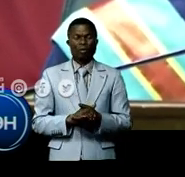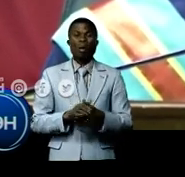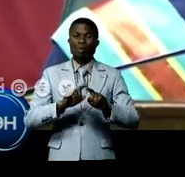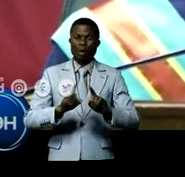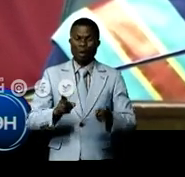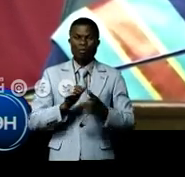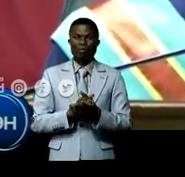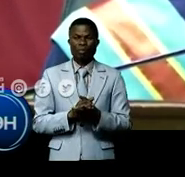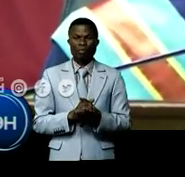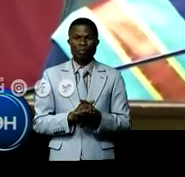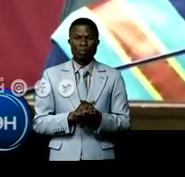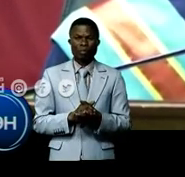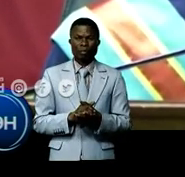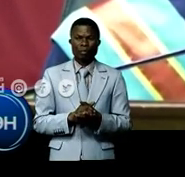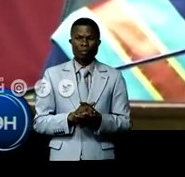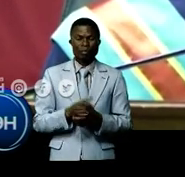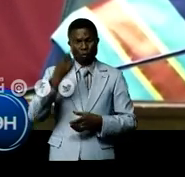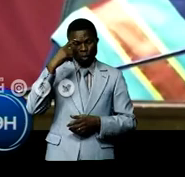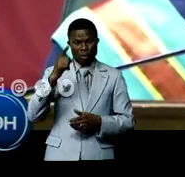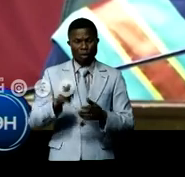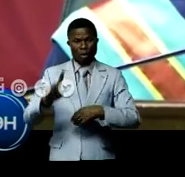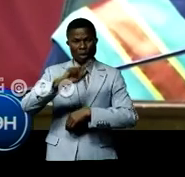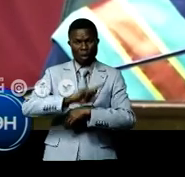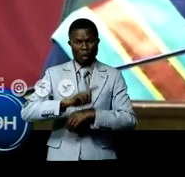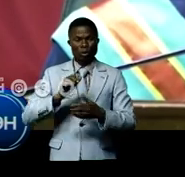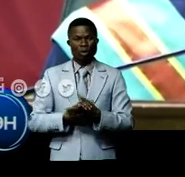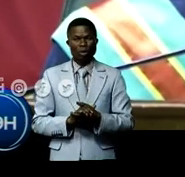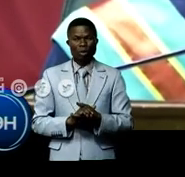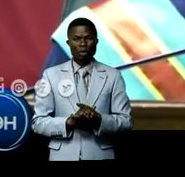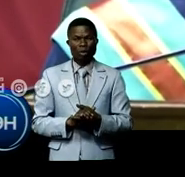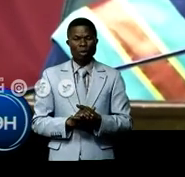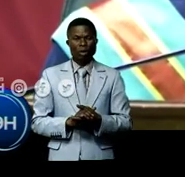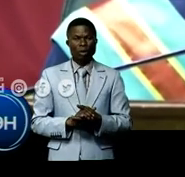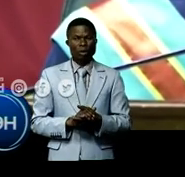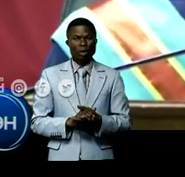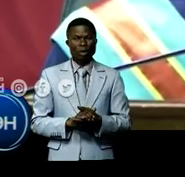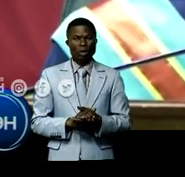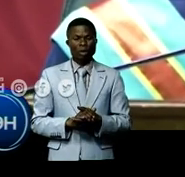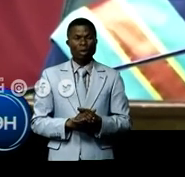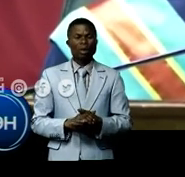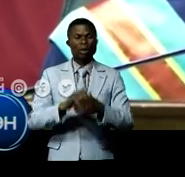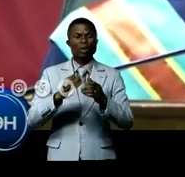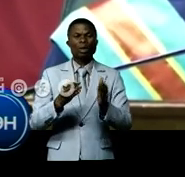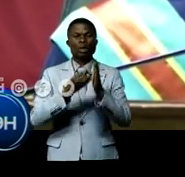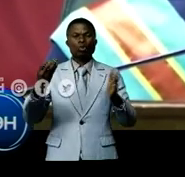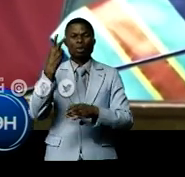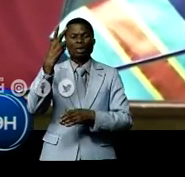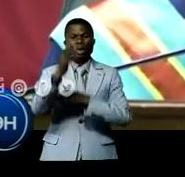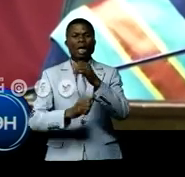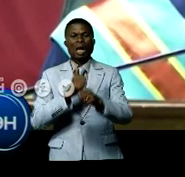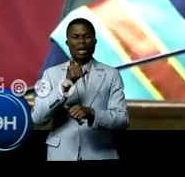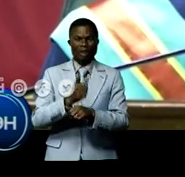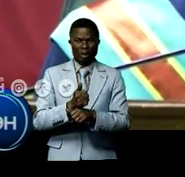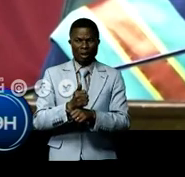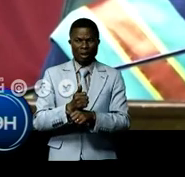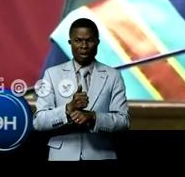ailleurs, à l'occasion de la célébration du 62e anniversaire